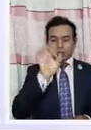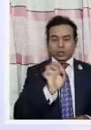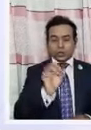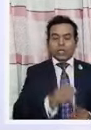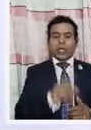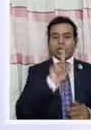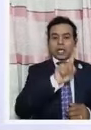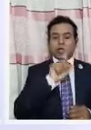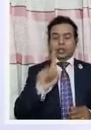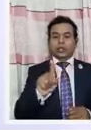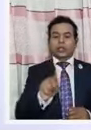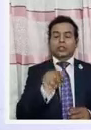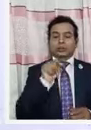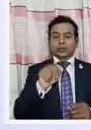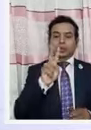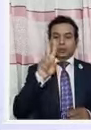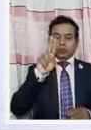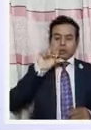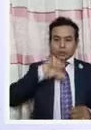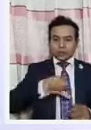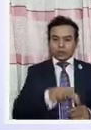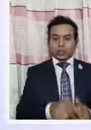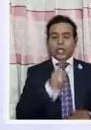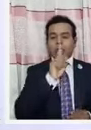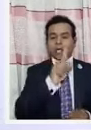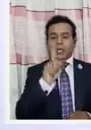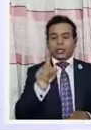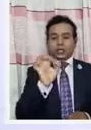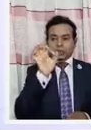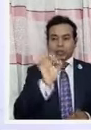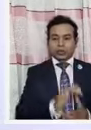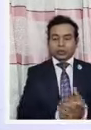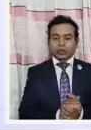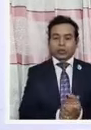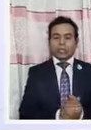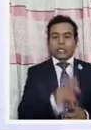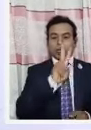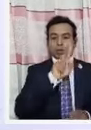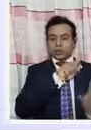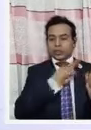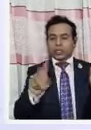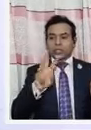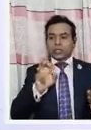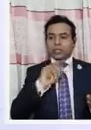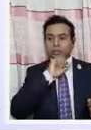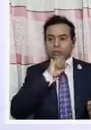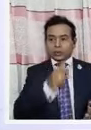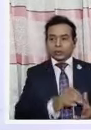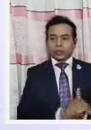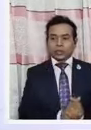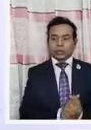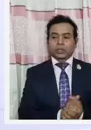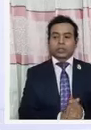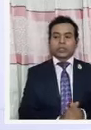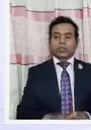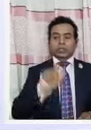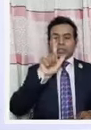0 থেকে 10 বছরের 17 জন, 0.65%, 11 থেকে 20 বছরের 29 জন,